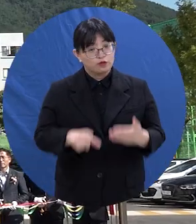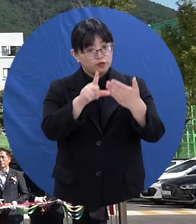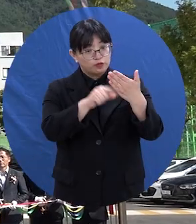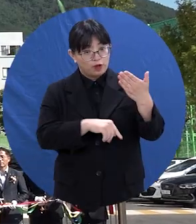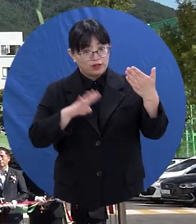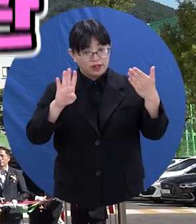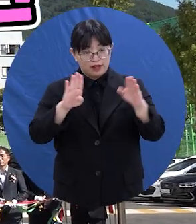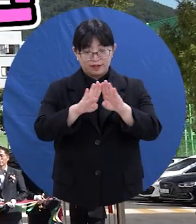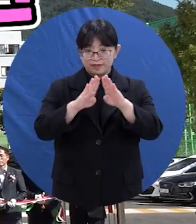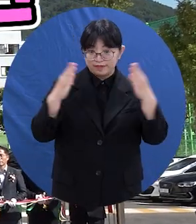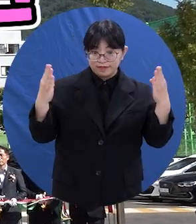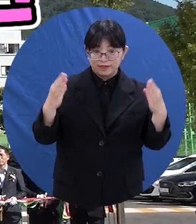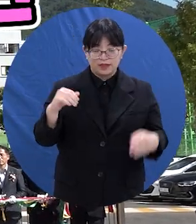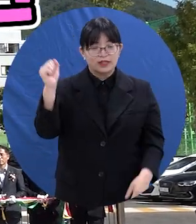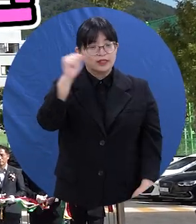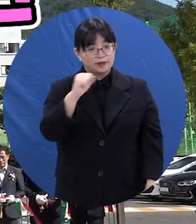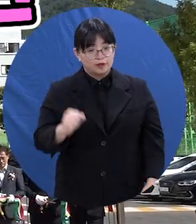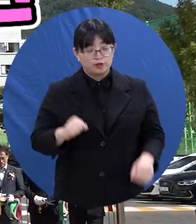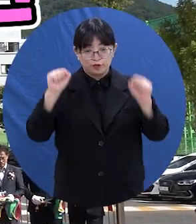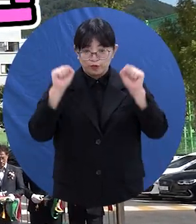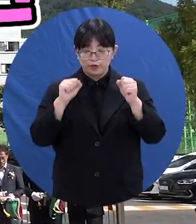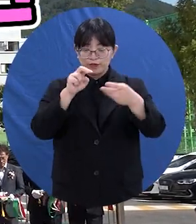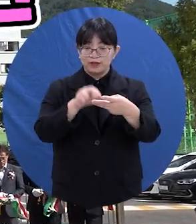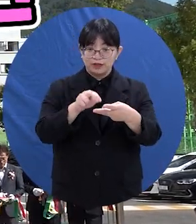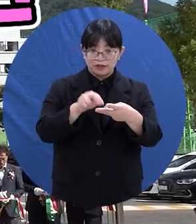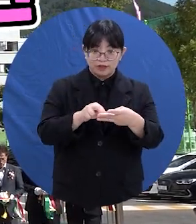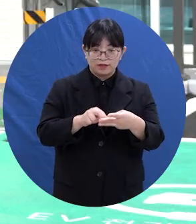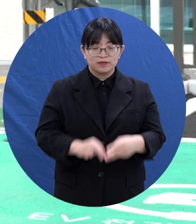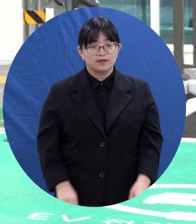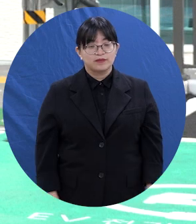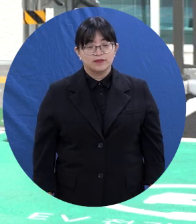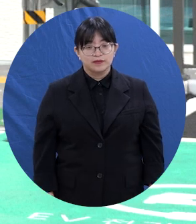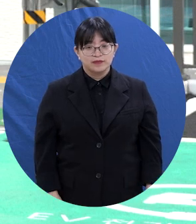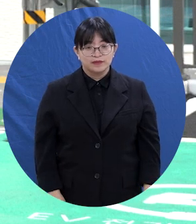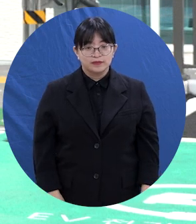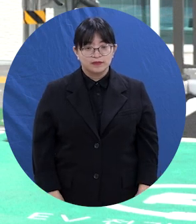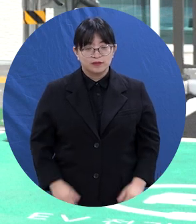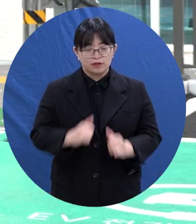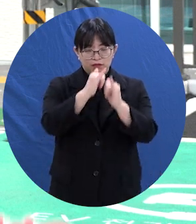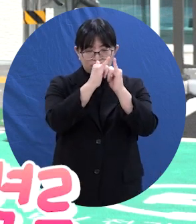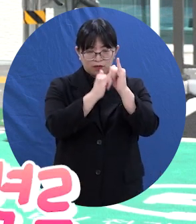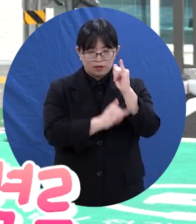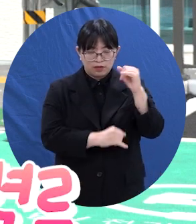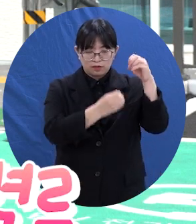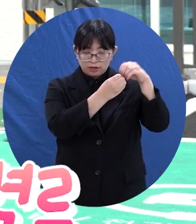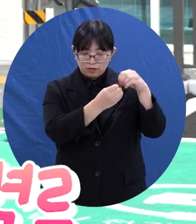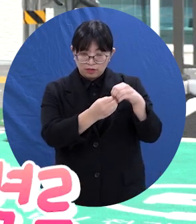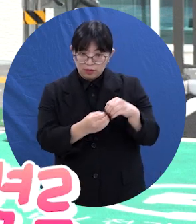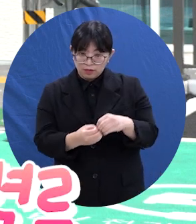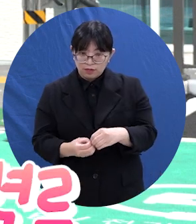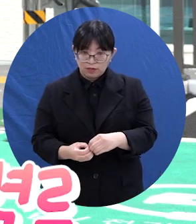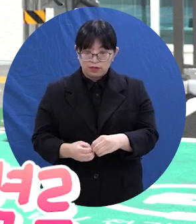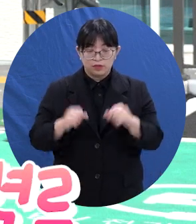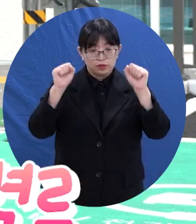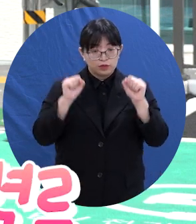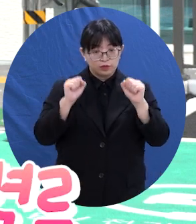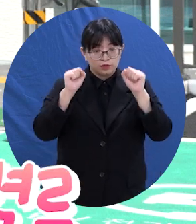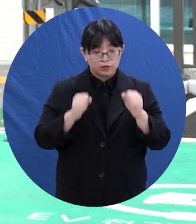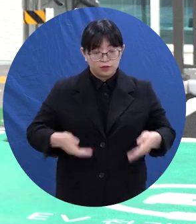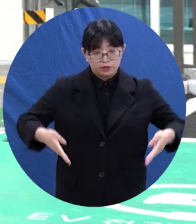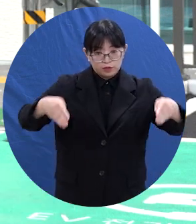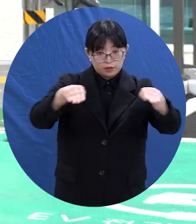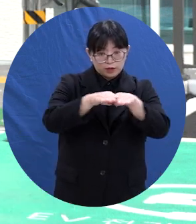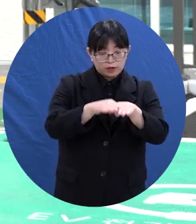이달 4일에 개관한 쌍벽루 국민체육센터입니다. 앞으로 우리 양산 시민들의 건강과 활력을 책임진다고